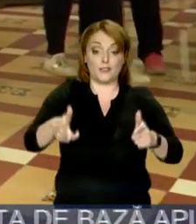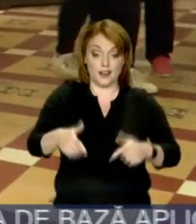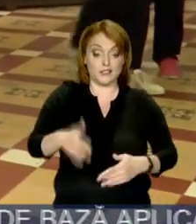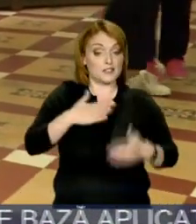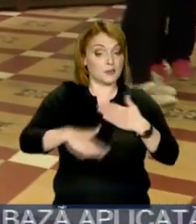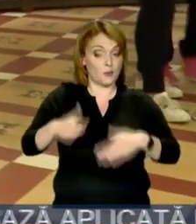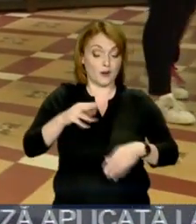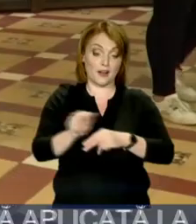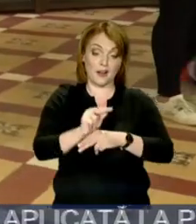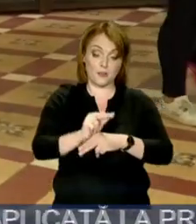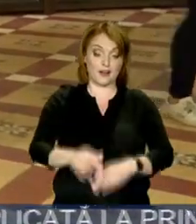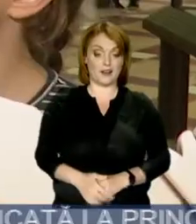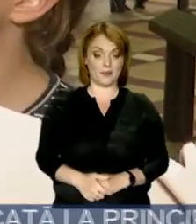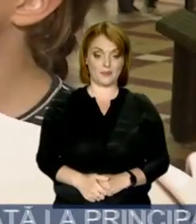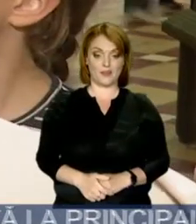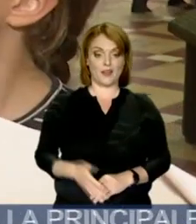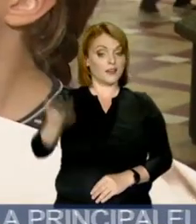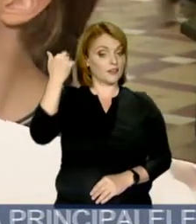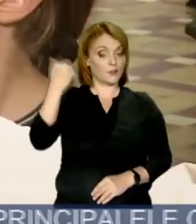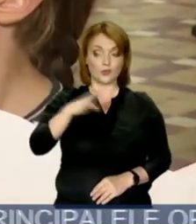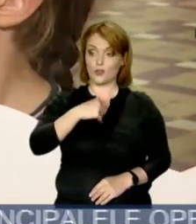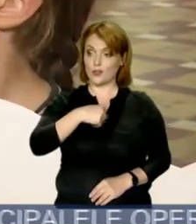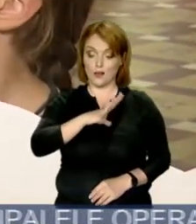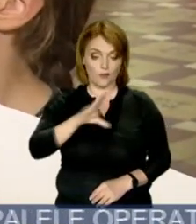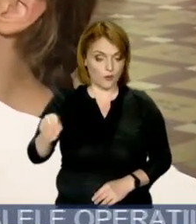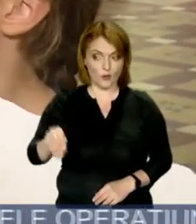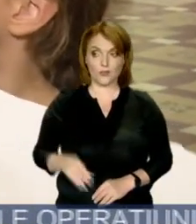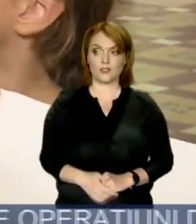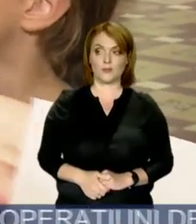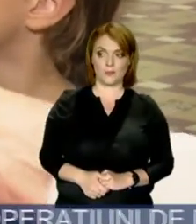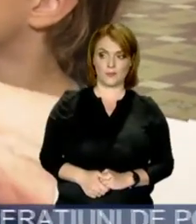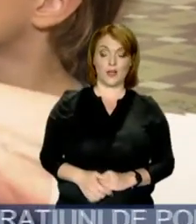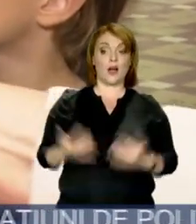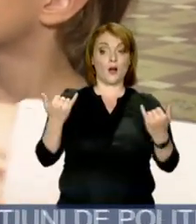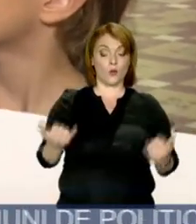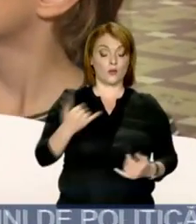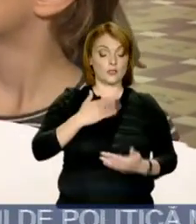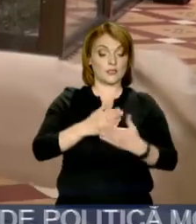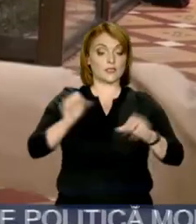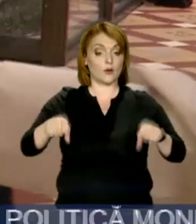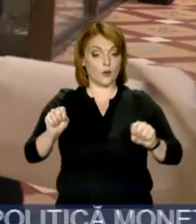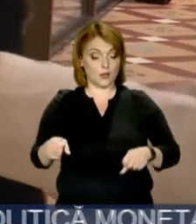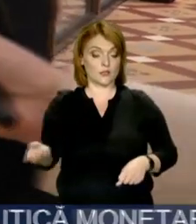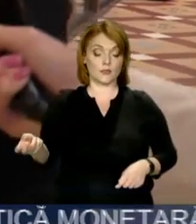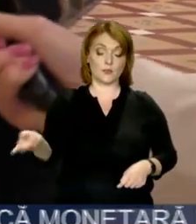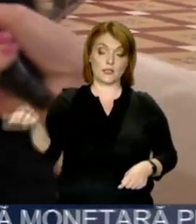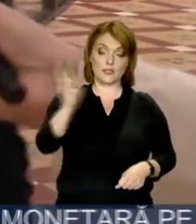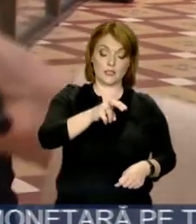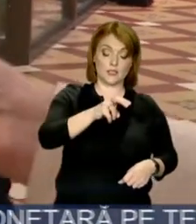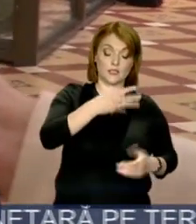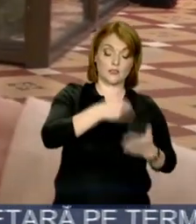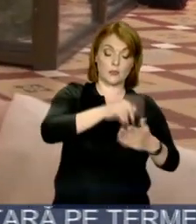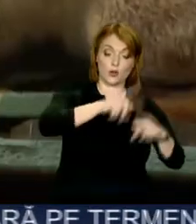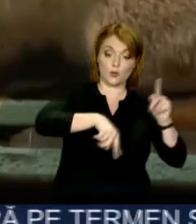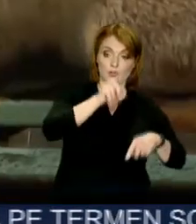renovare. Foarte frumos, ne place. Nu am fost de mult și acum avem ocazia să venim cu rudele. Copiii sunt atrași de